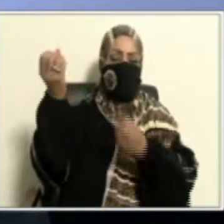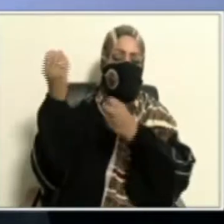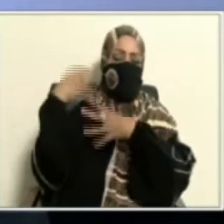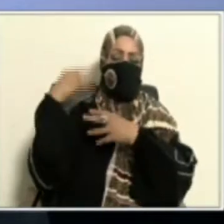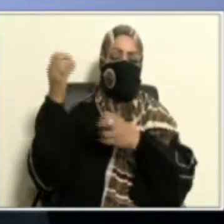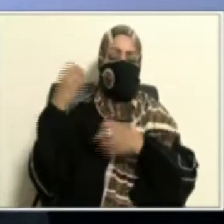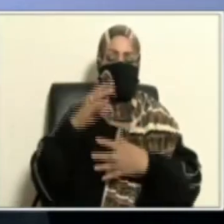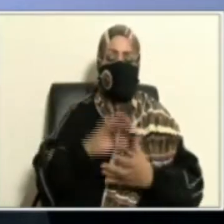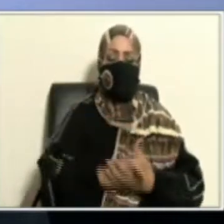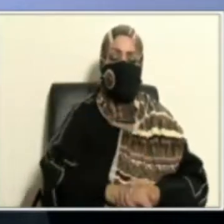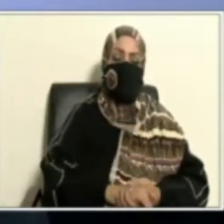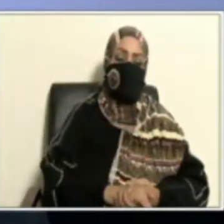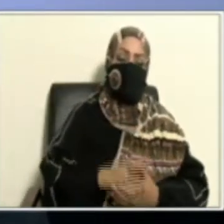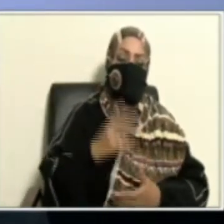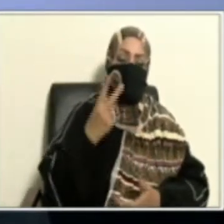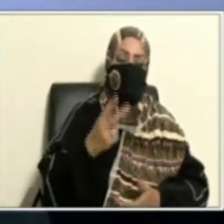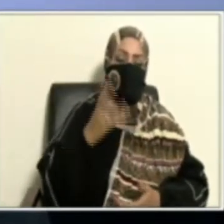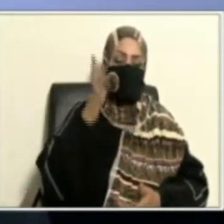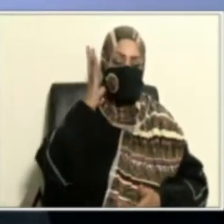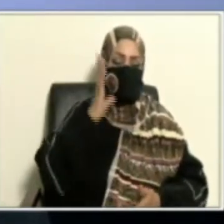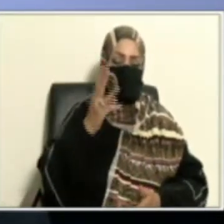لكن في مذهبنا